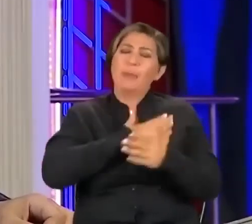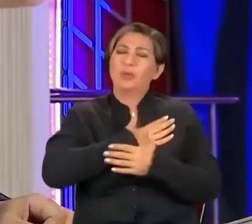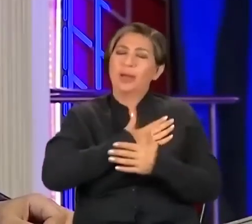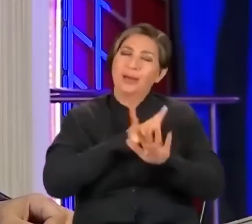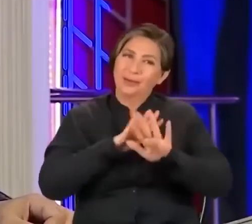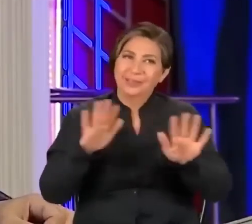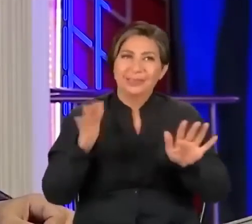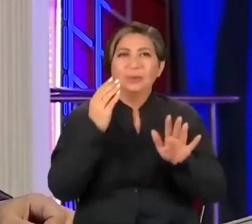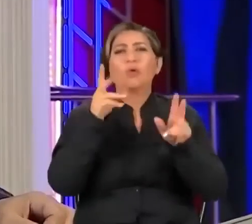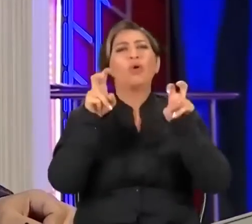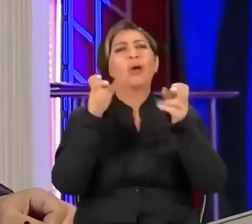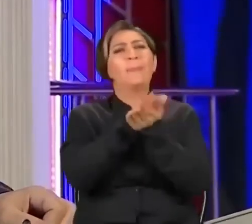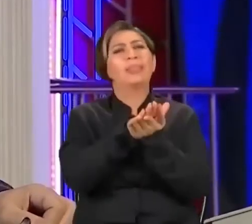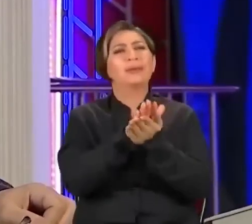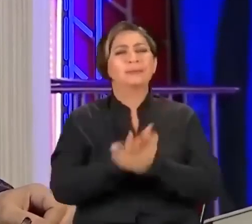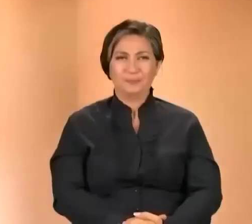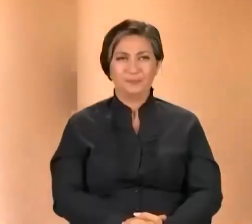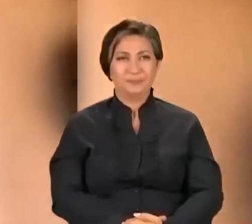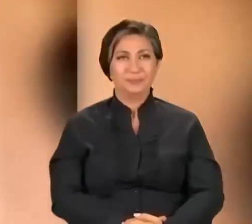elhamdülillah. Zaten konu kapandı. Devam. Yes. Ne